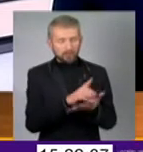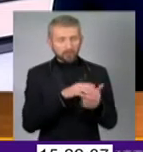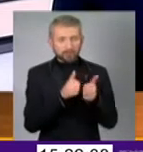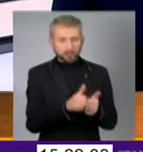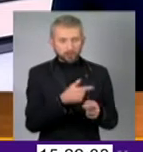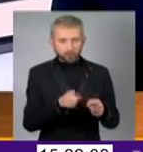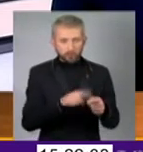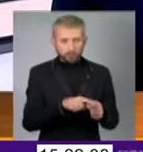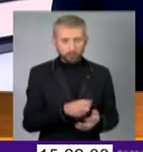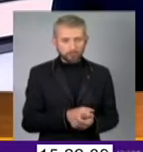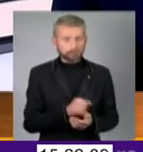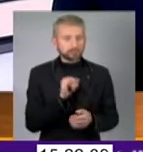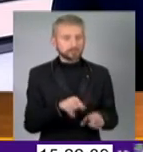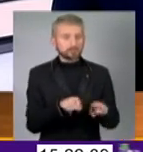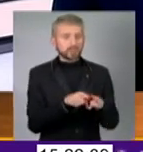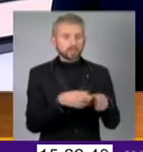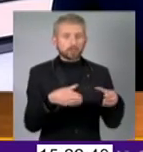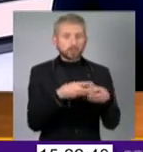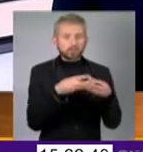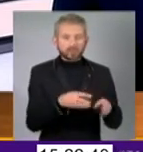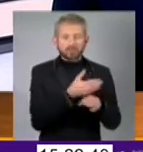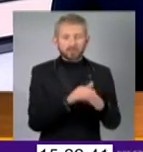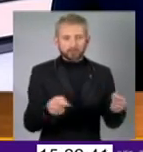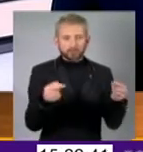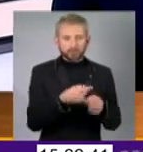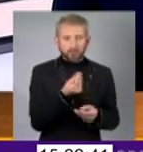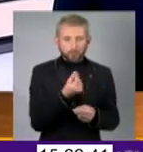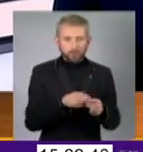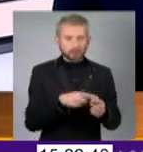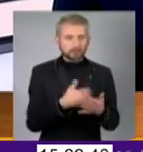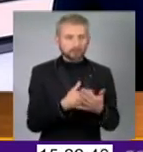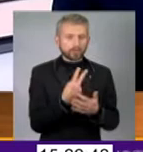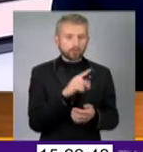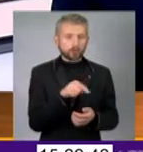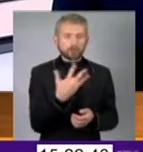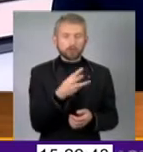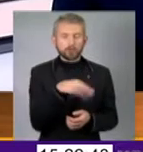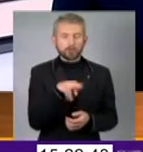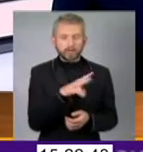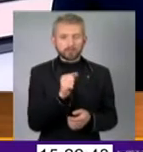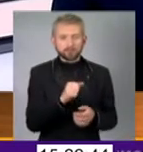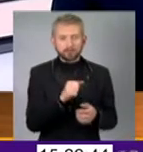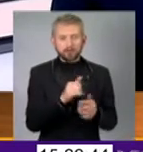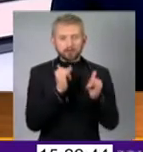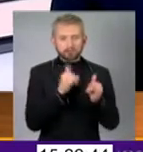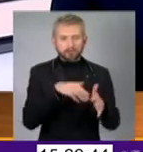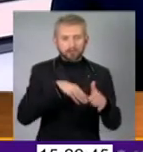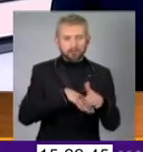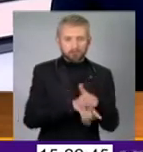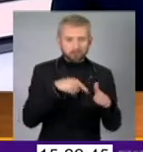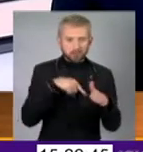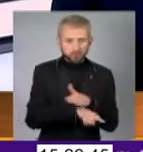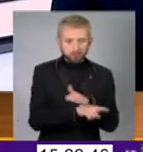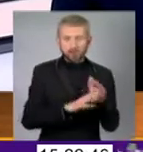цьому процесі. І так само Кабмін виділив відповідні кошти, це порядка 2,5 мільярдів, на метро на Виноградарі. Так, тобто було залучено